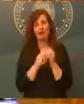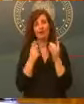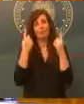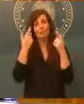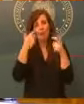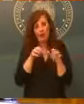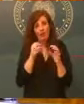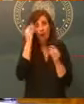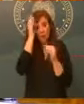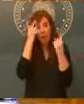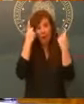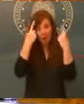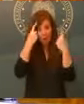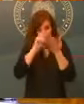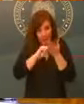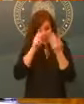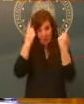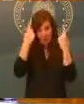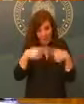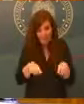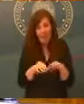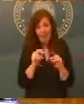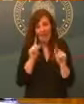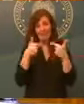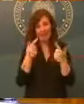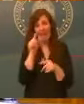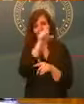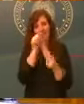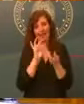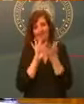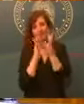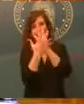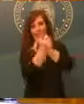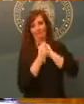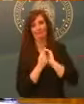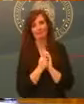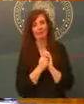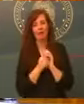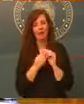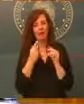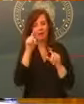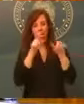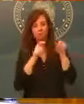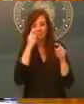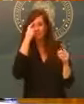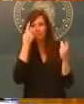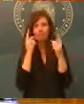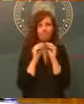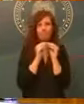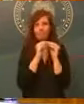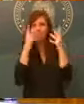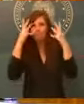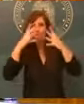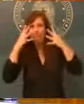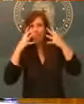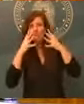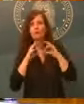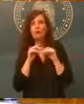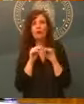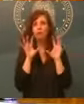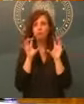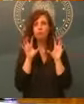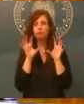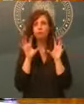paese diverso sogno menti critiche studenti che non siano lì ad essere ricettacoli di qualcosa